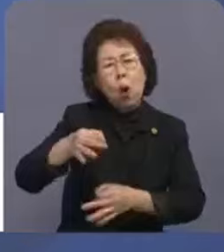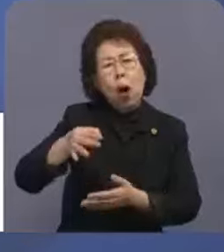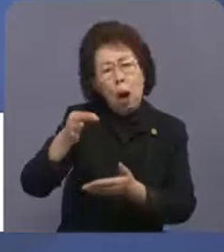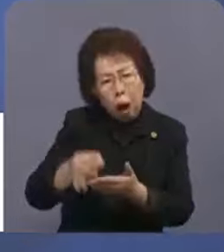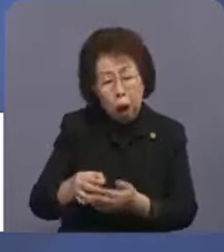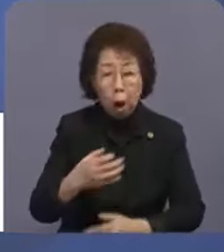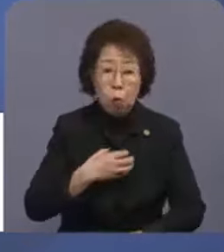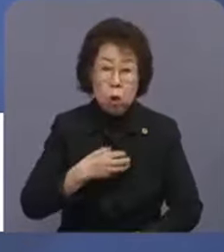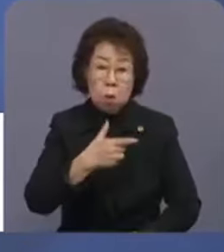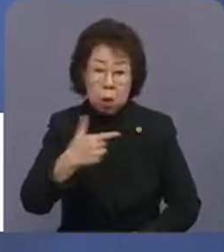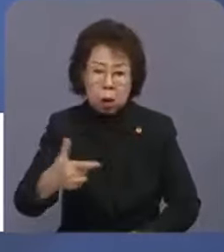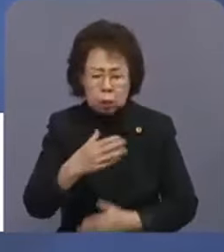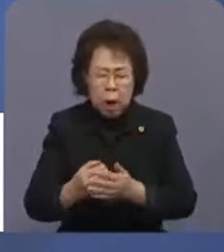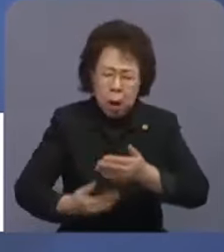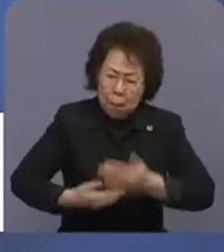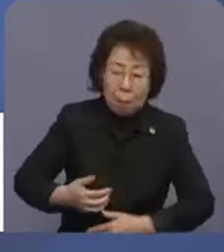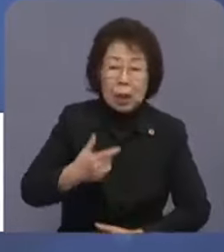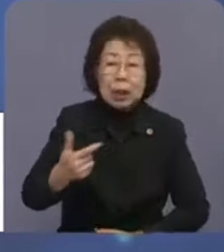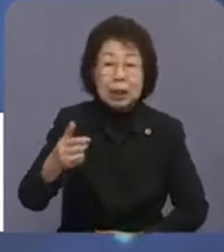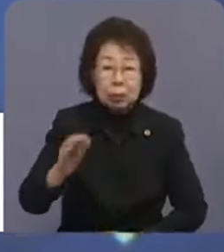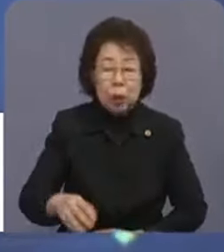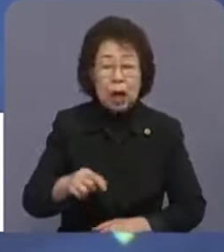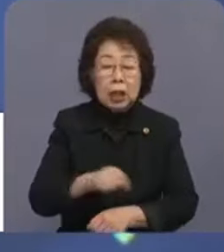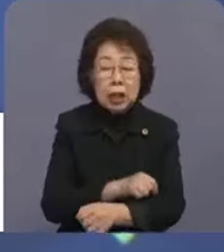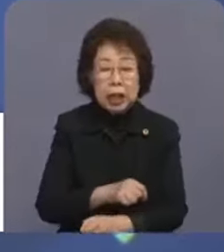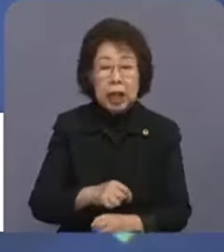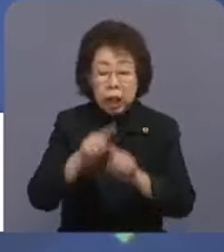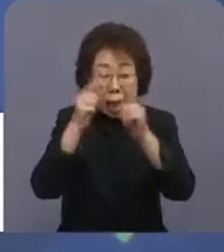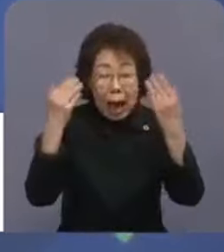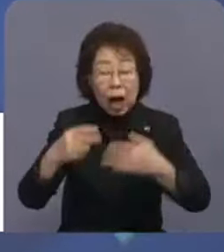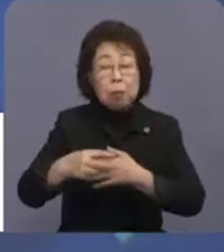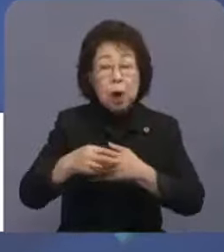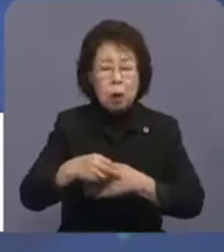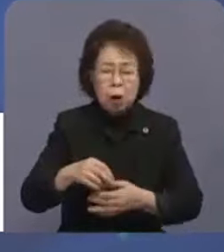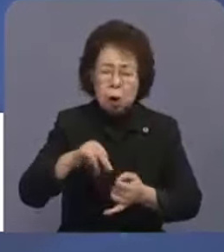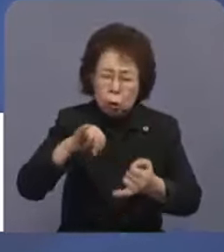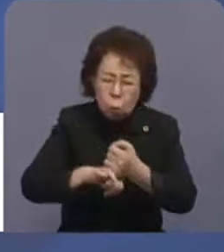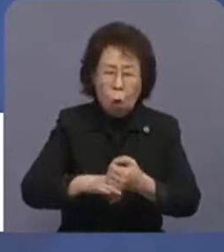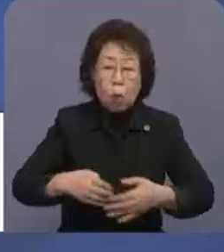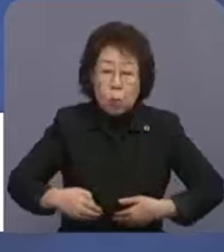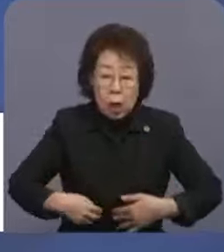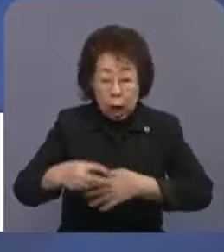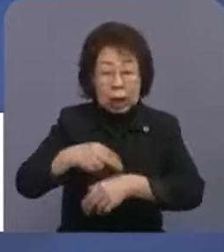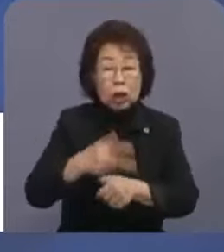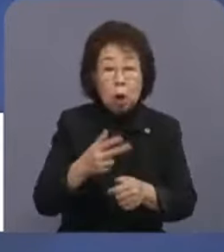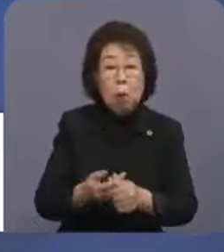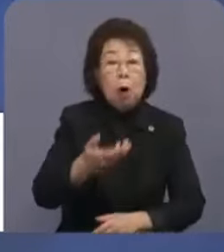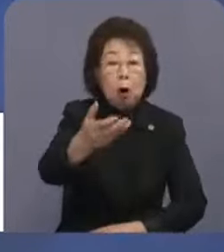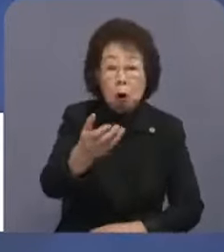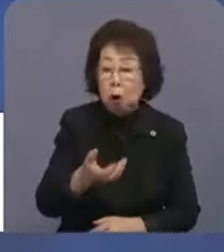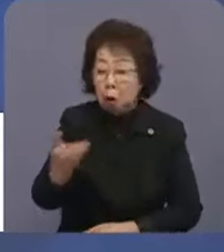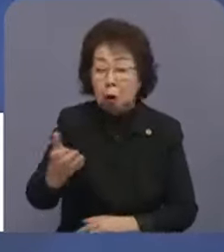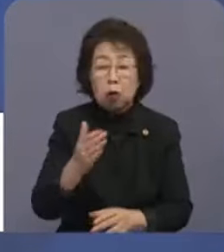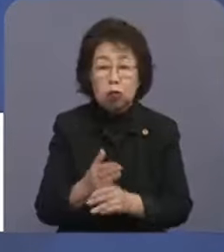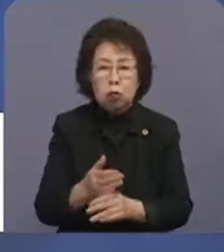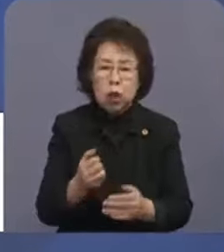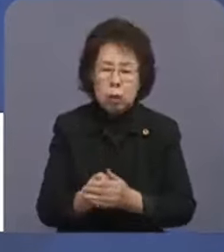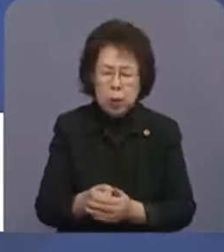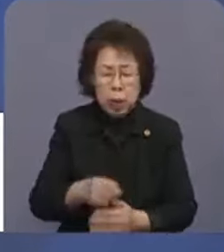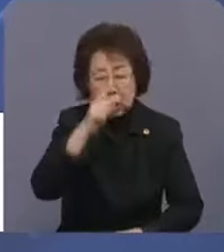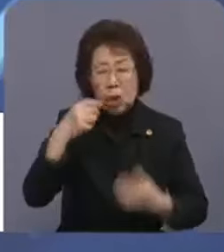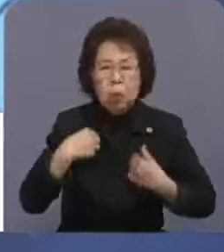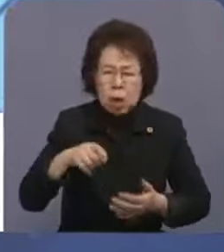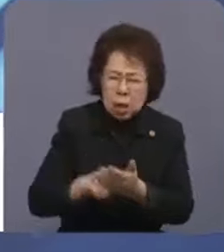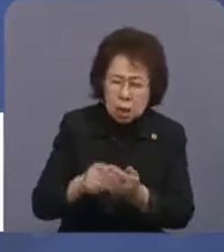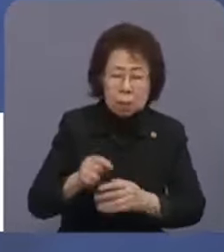부담은 크고 바쁘기까지 한대요. 특히 지역 대학병원의 필수 의료 인력 유출이 심각해지자 정부가 긴급 처방을